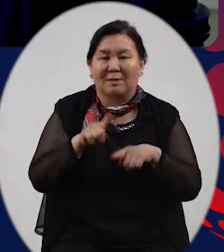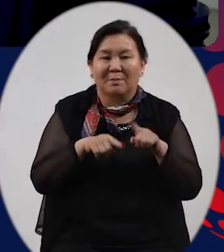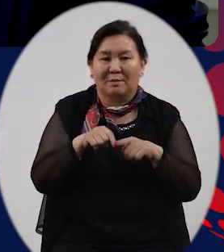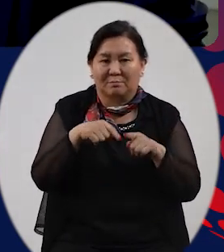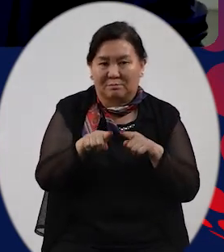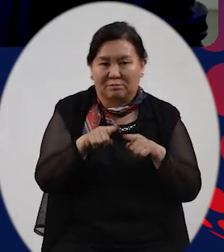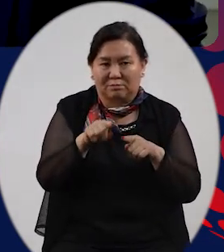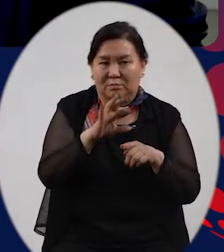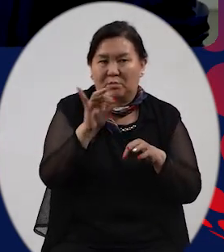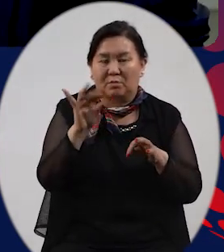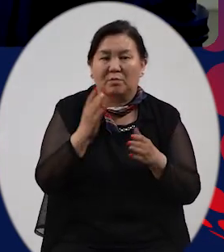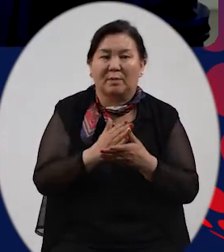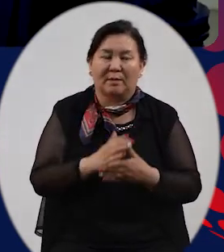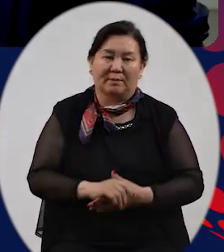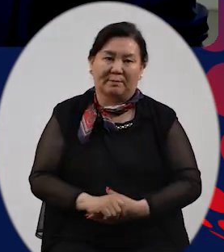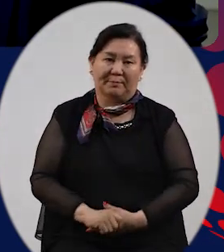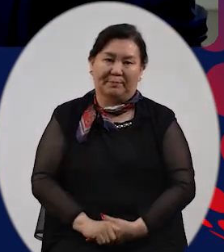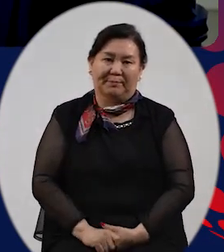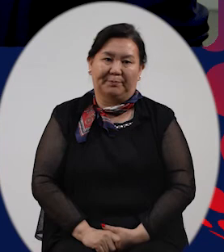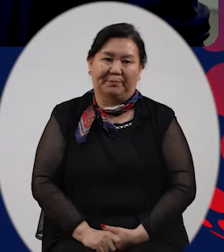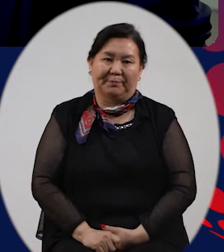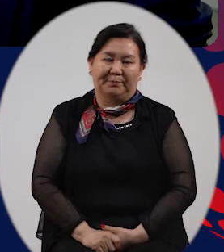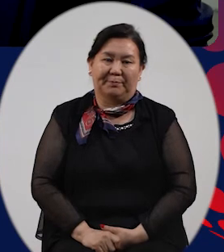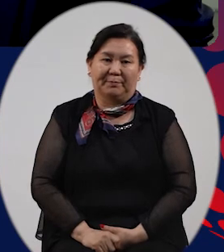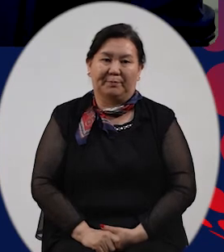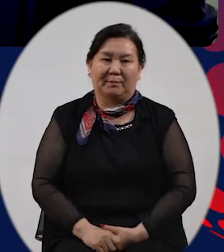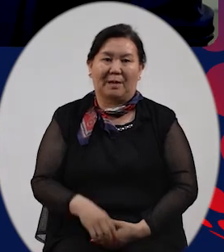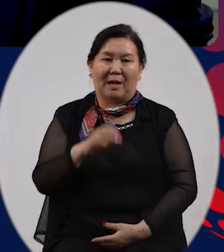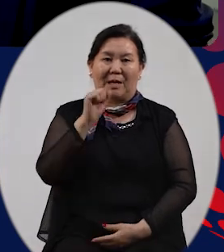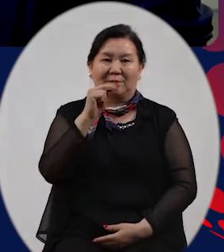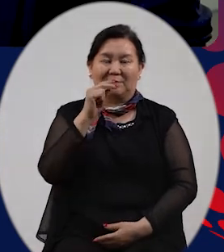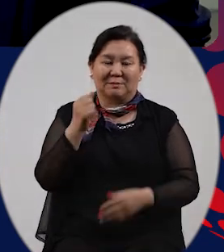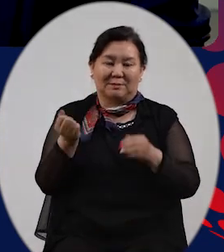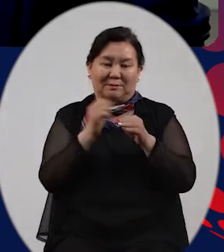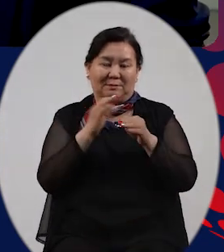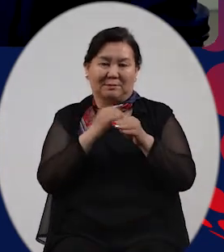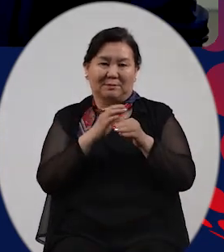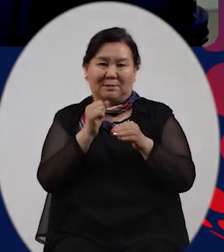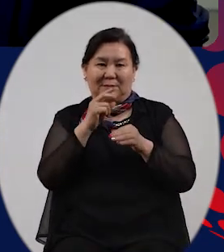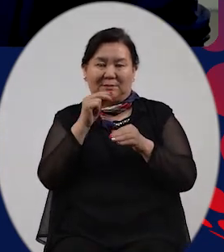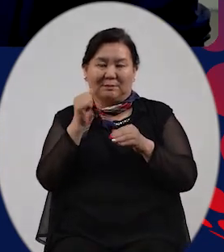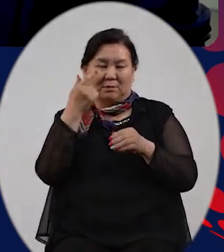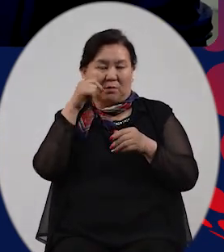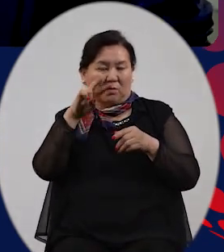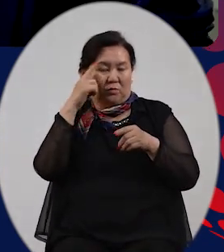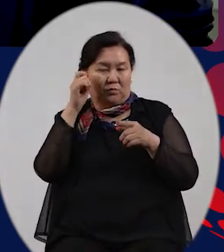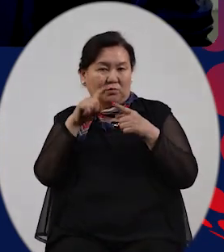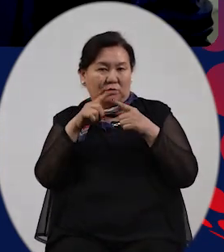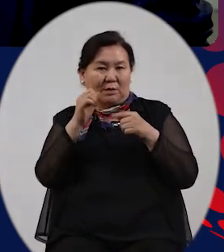гэдгээс хамаарат бол өөр өөр байж байгаа. За энэ дээр бол ачаа дагалттай хууцсны одоо гол зорилго маань юу юм